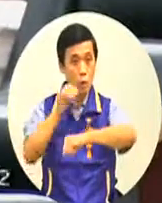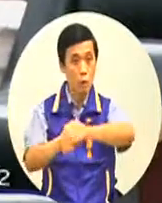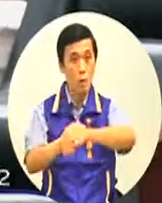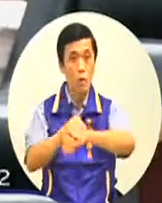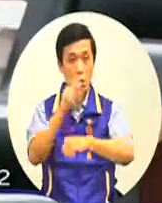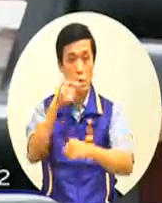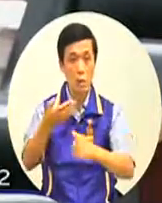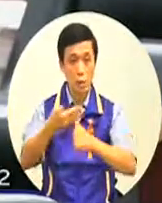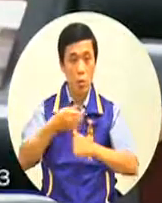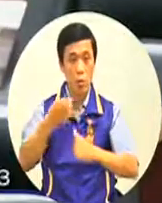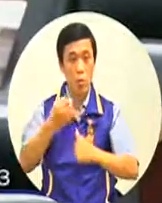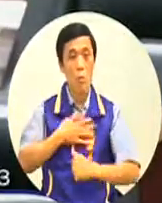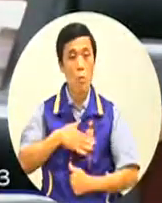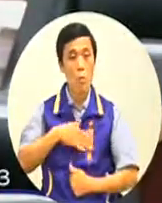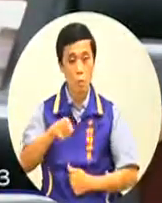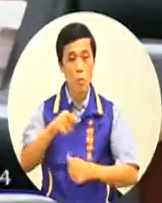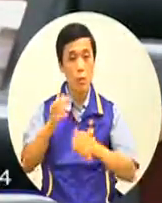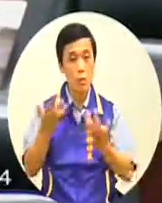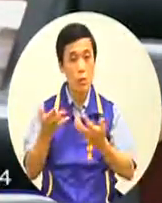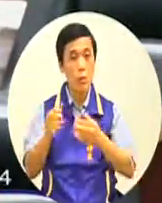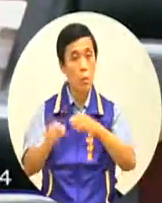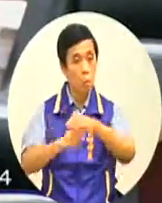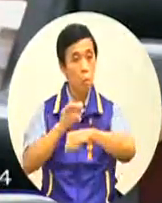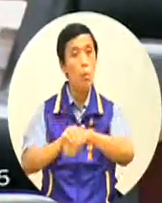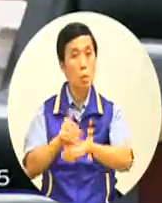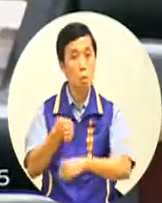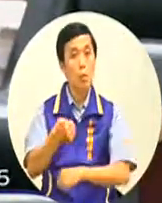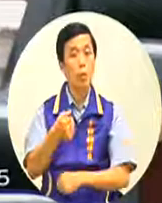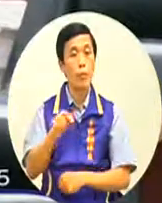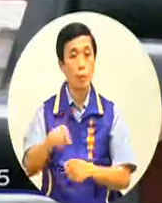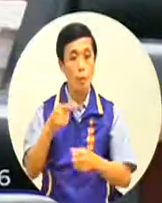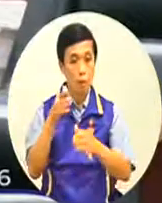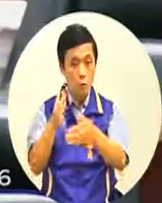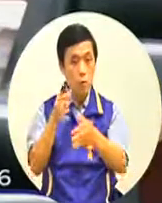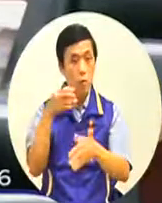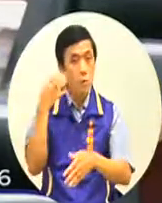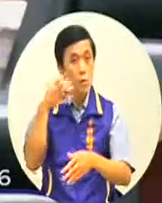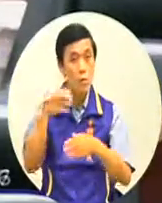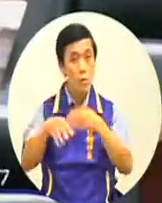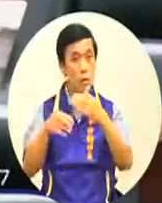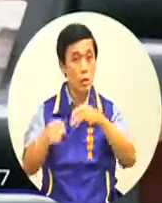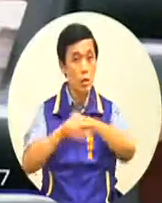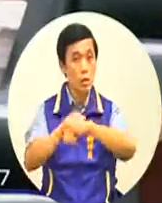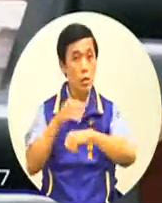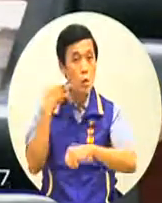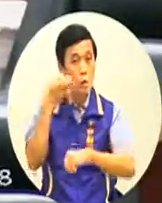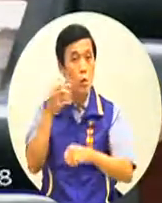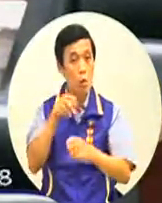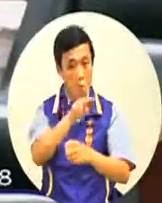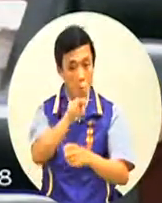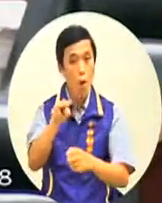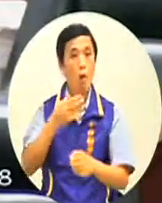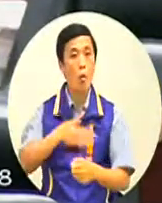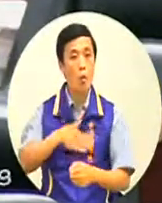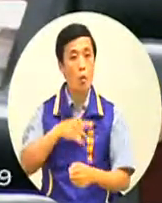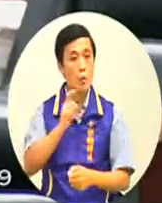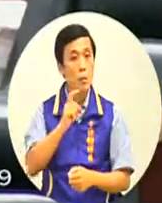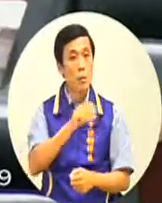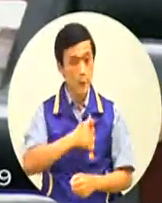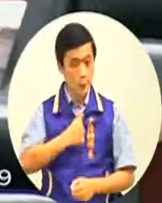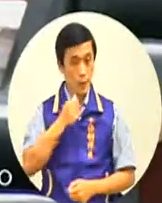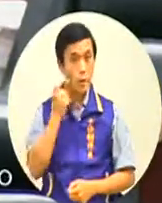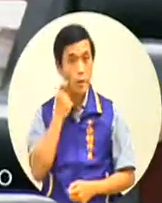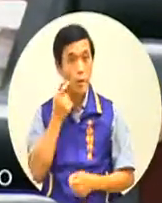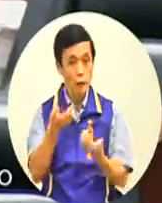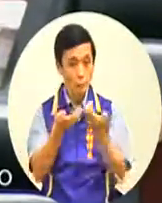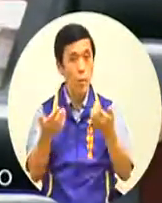的。因为只有看到成果才会知道我们谈的那一些哪些是真的，哪些是虚的。我相信这部分应该是